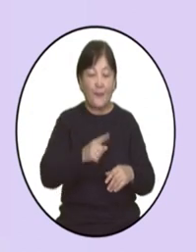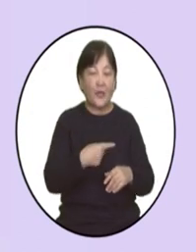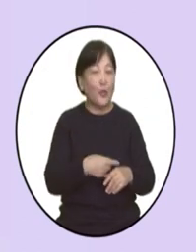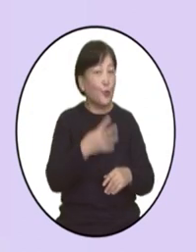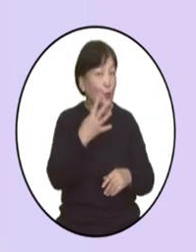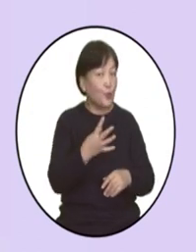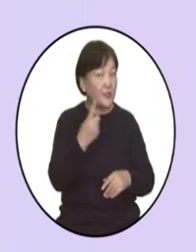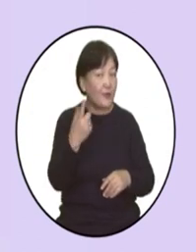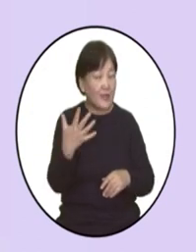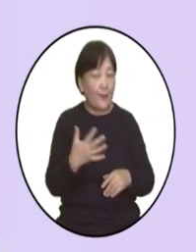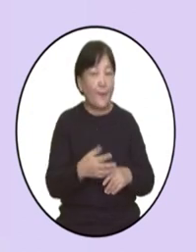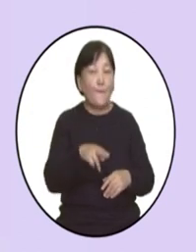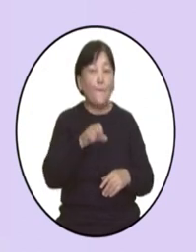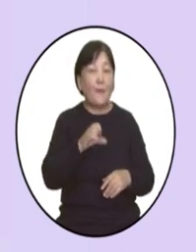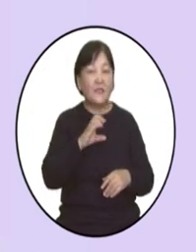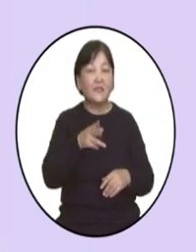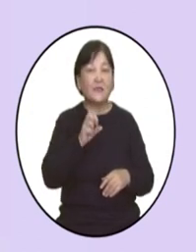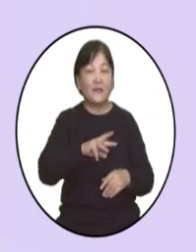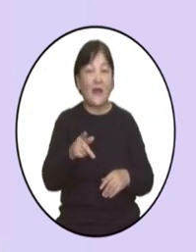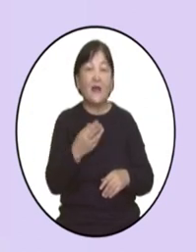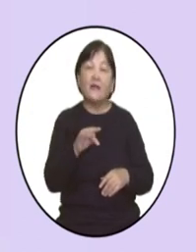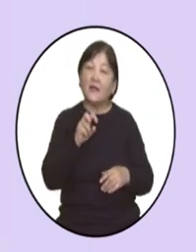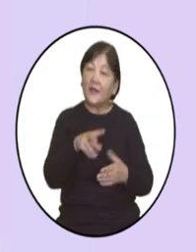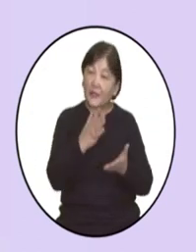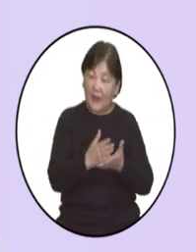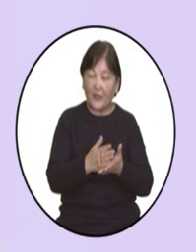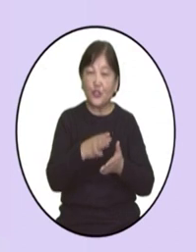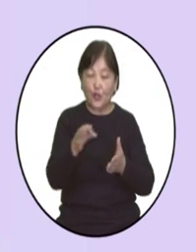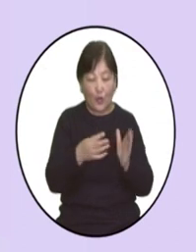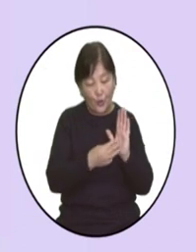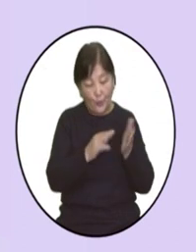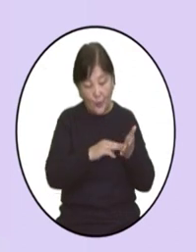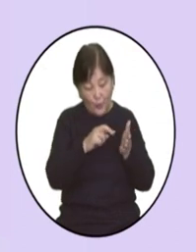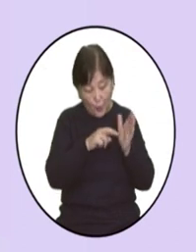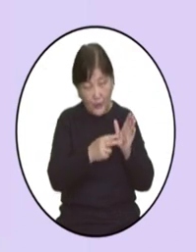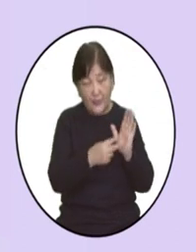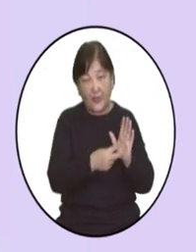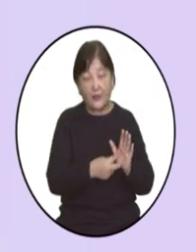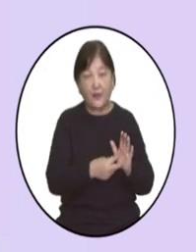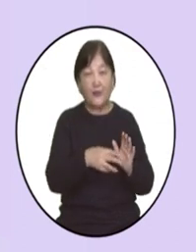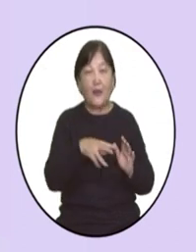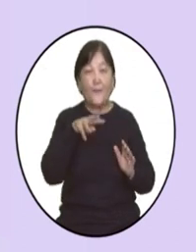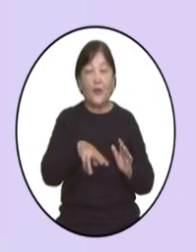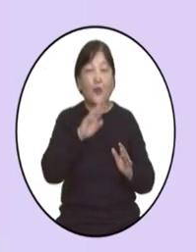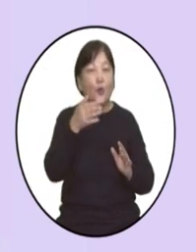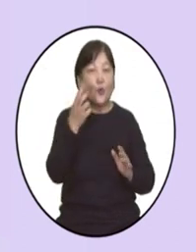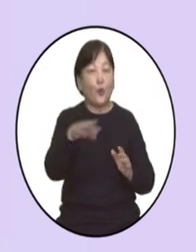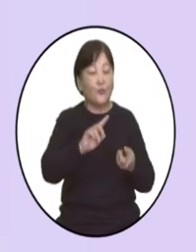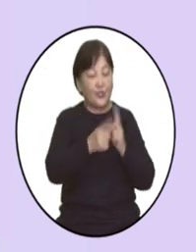99,521,415 паскал даралт зарцуулагдсан байна. За, эзлэхүүн нь бас метр куб руу шилжүүлэх нь.